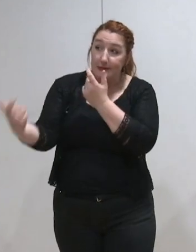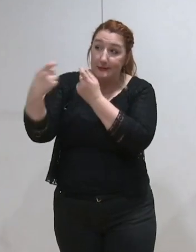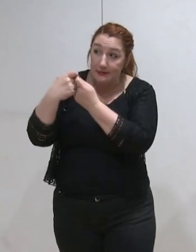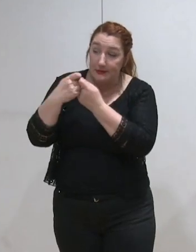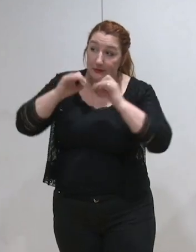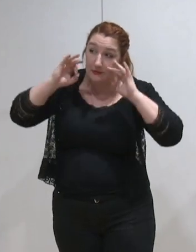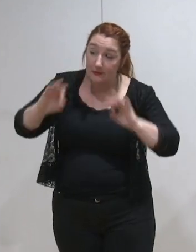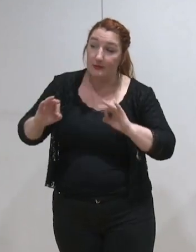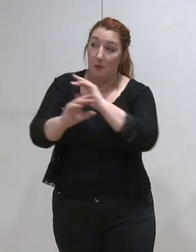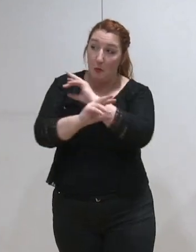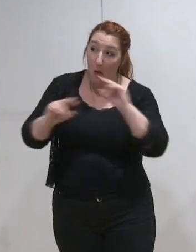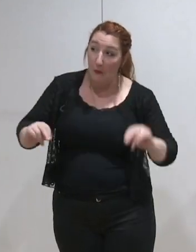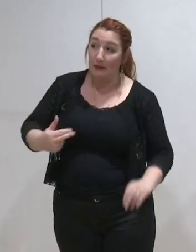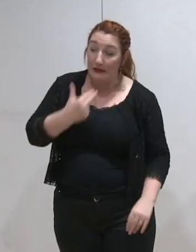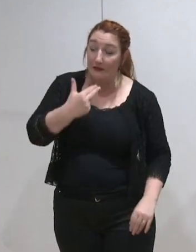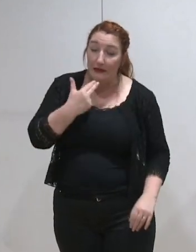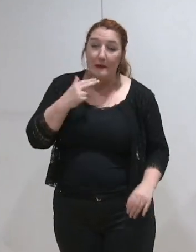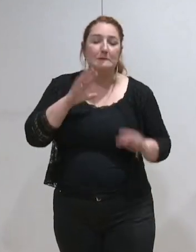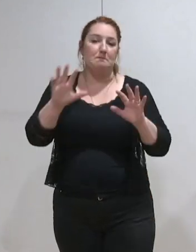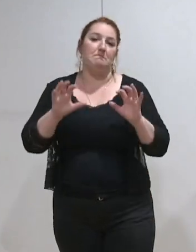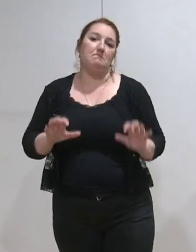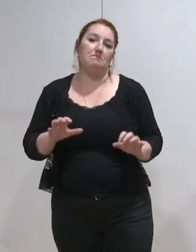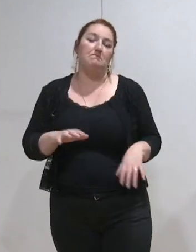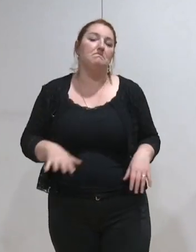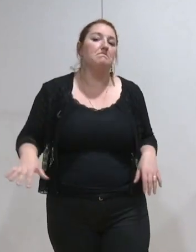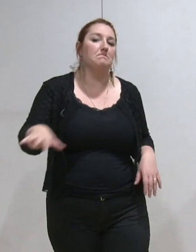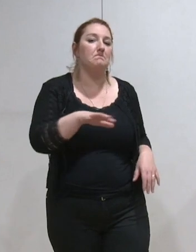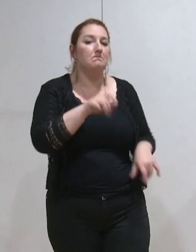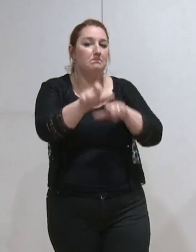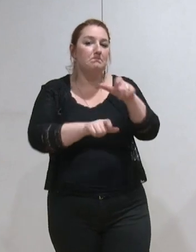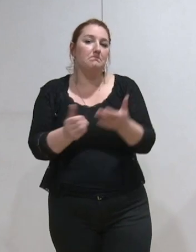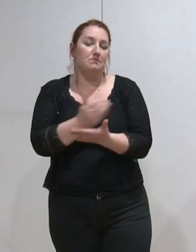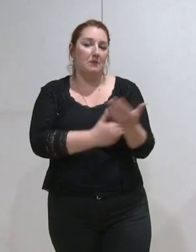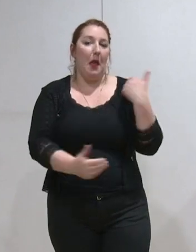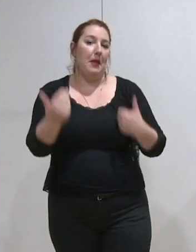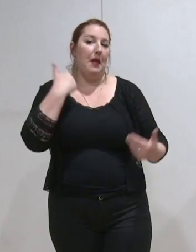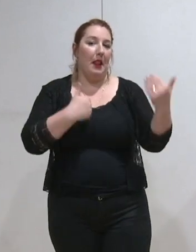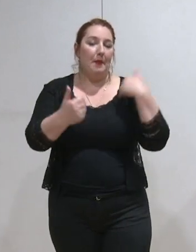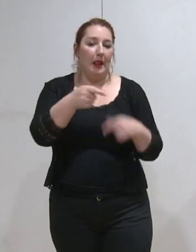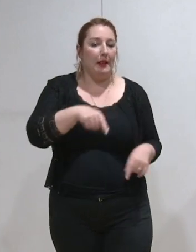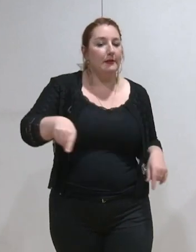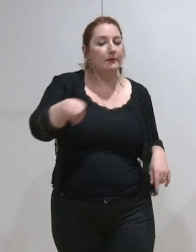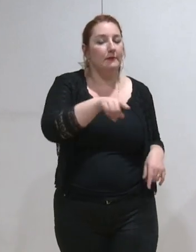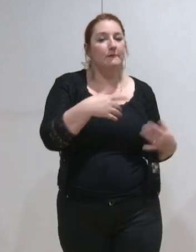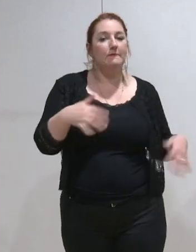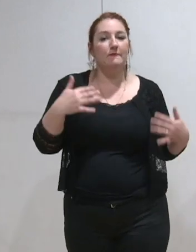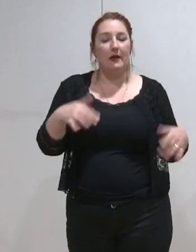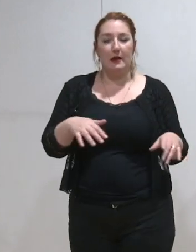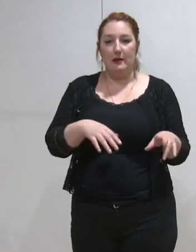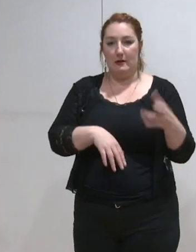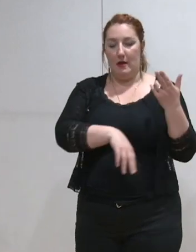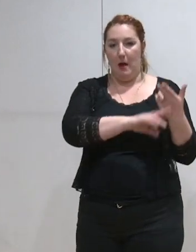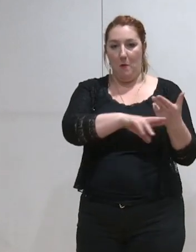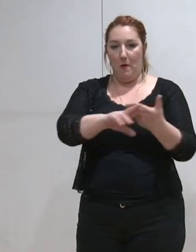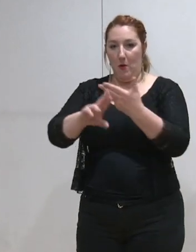décentes et efficace les les retours que nous avons sont sont pour le moins